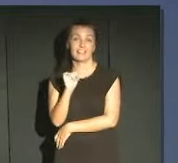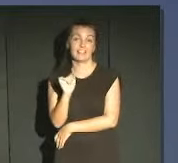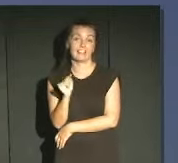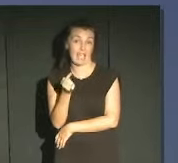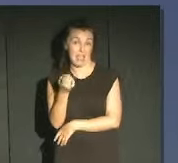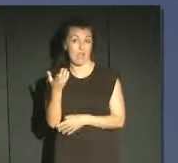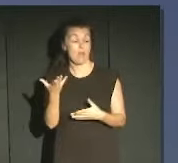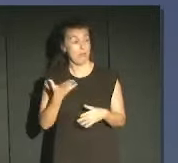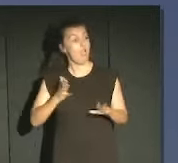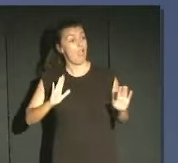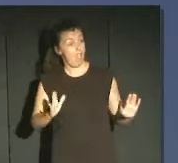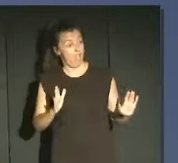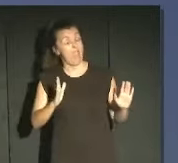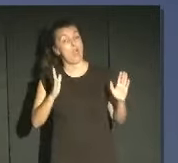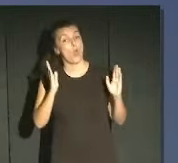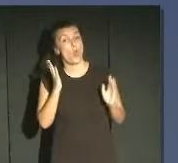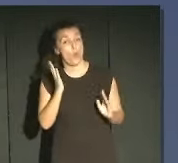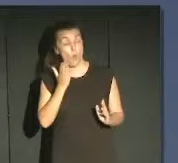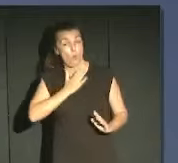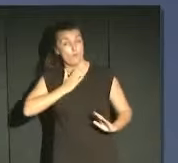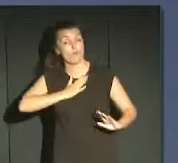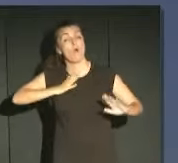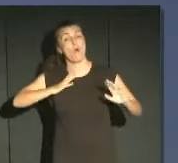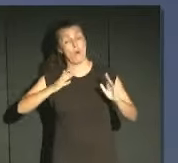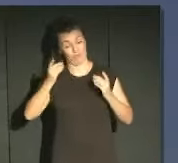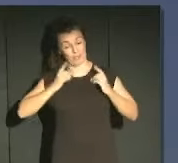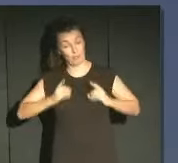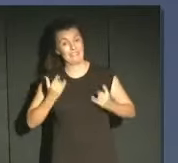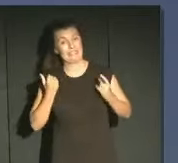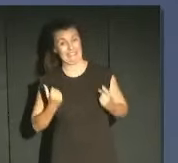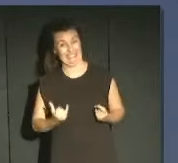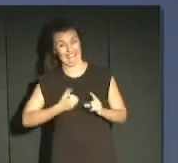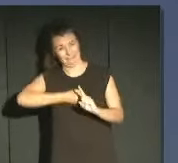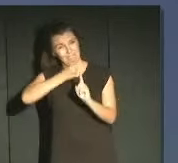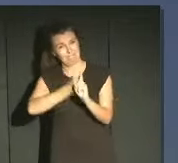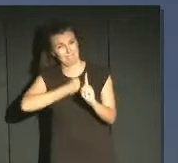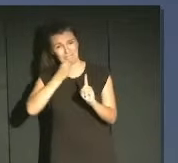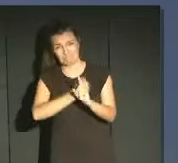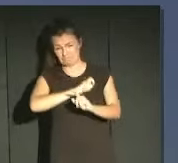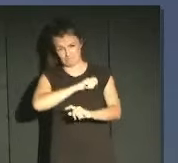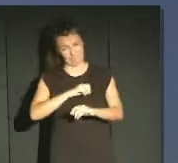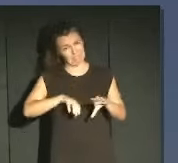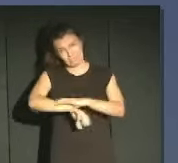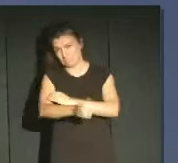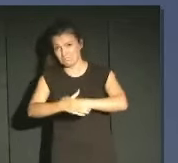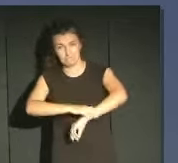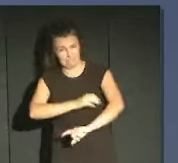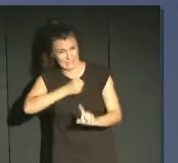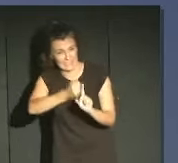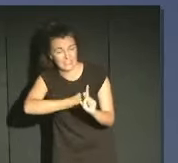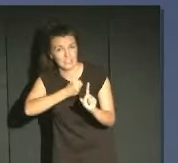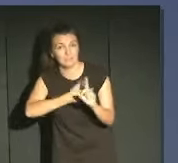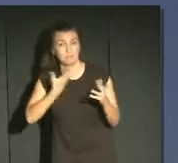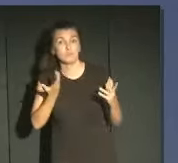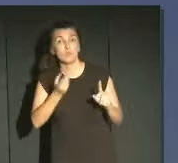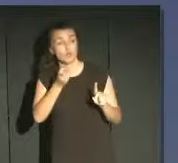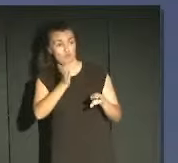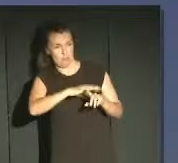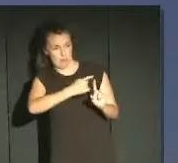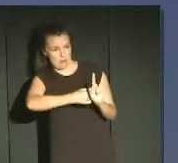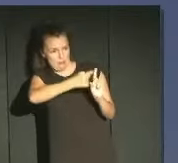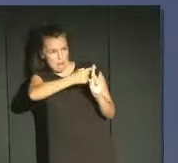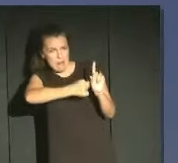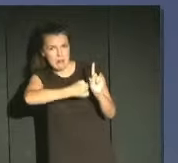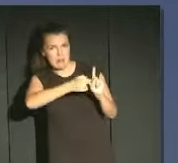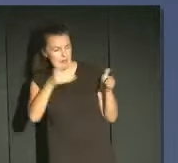battent farouchement pour une reconstruction ça prend du temps ça demande une énergie folle on se dit que au final où le curseur est placé il est passé quoi